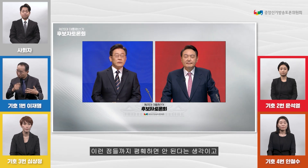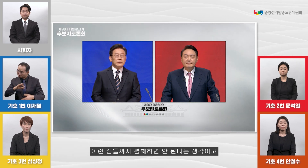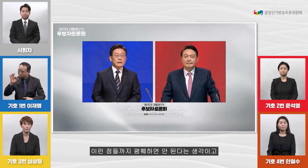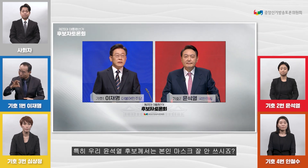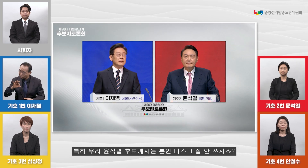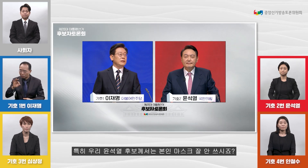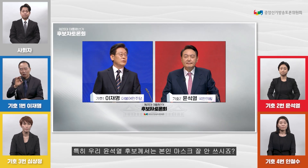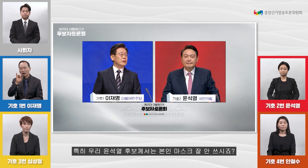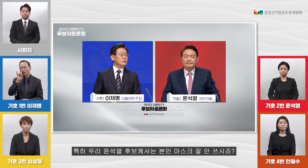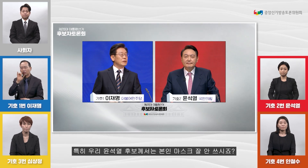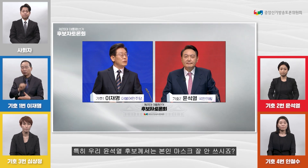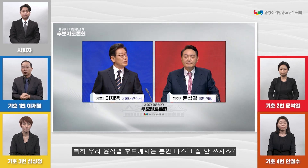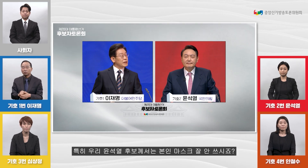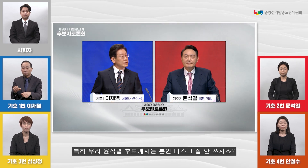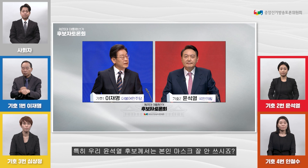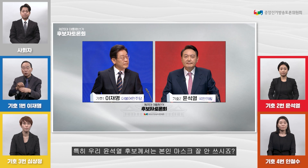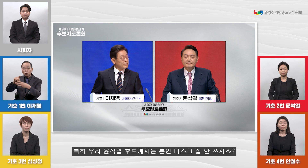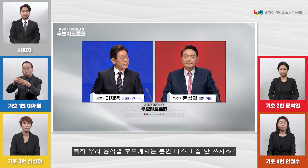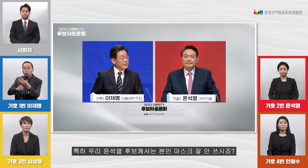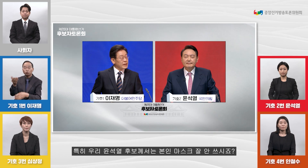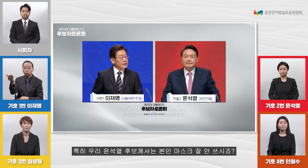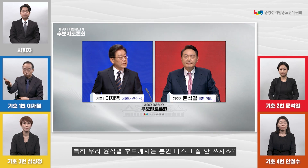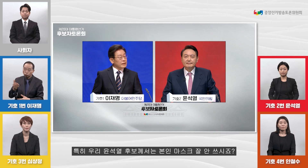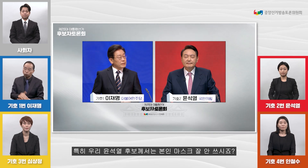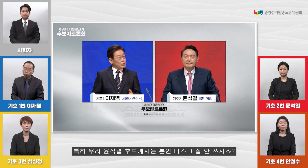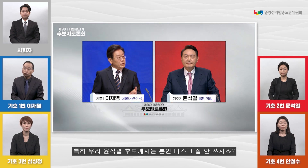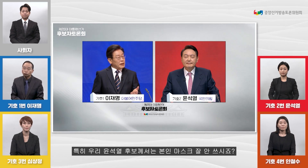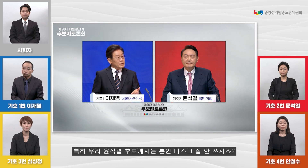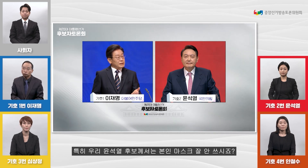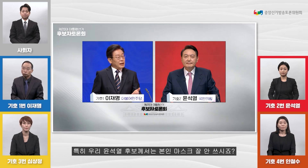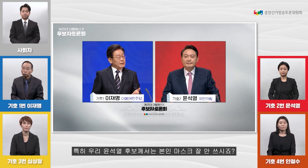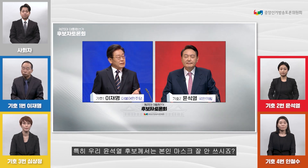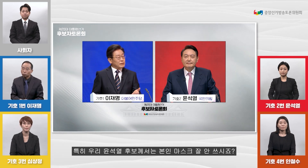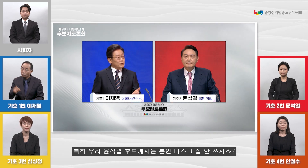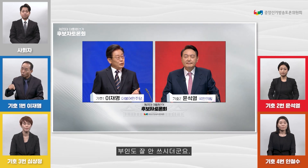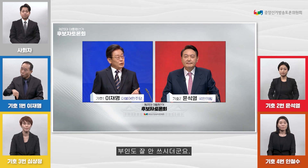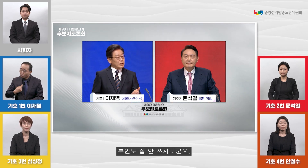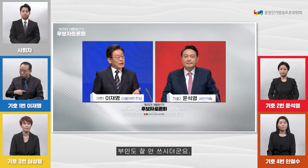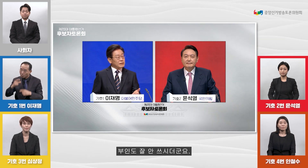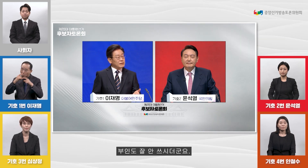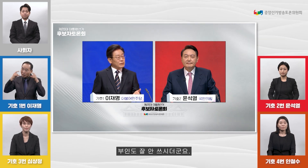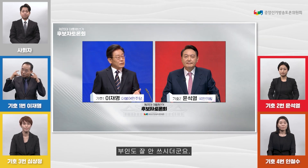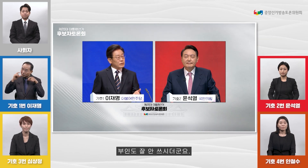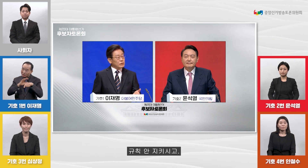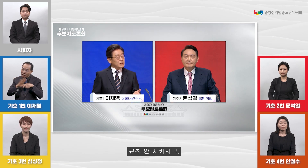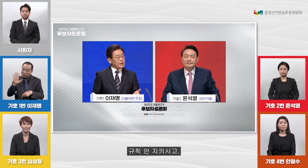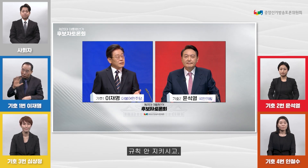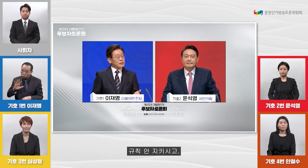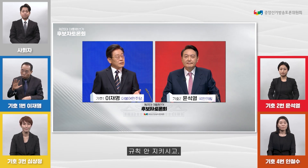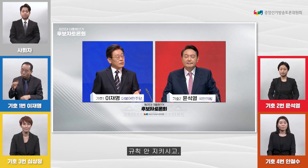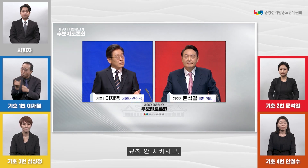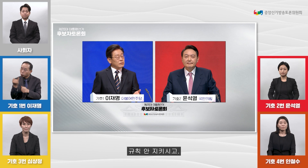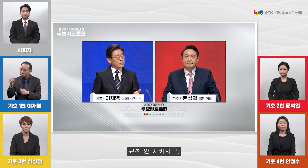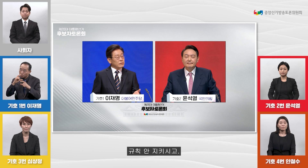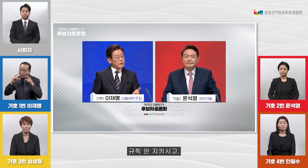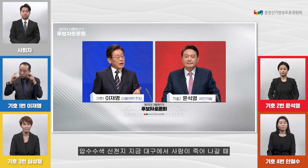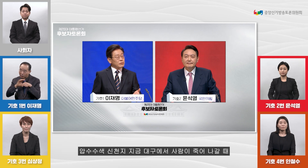생각이고, 특히 우리 윤석열 후보께서는 본인 마스크 잘 안 쓰시죠. 부인도 잘 안 쓰시더군요. 규칙 안